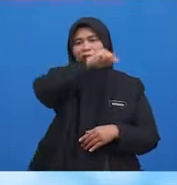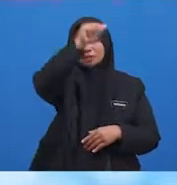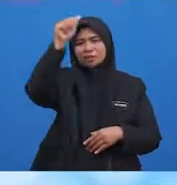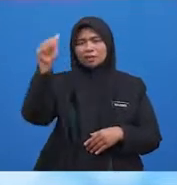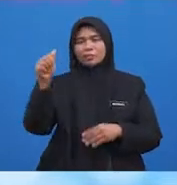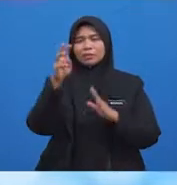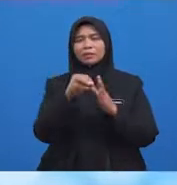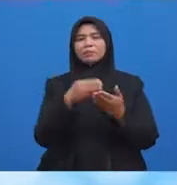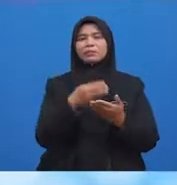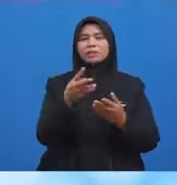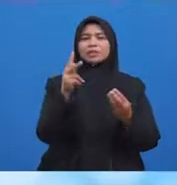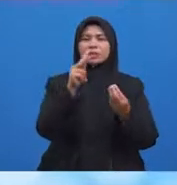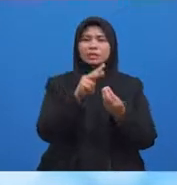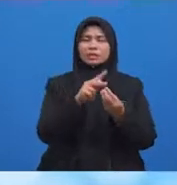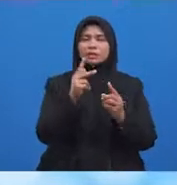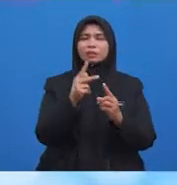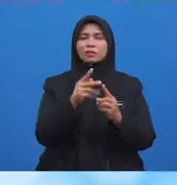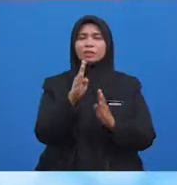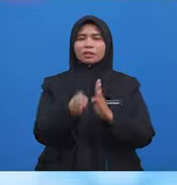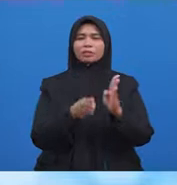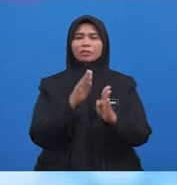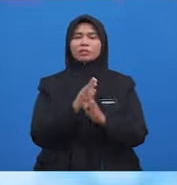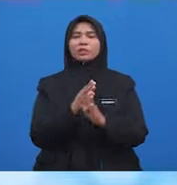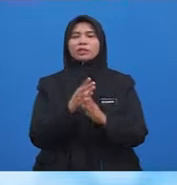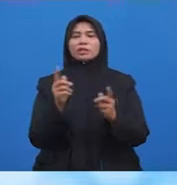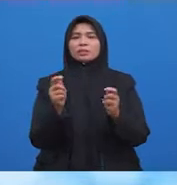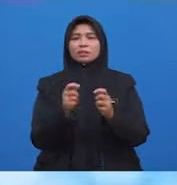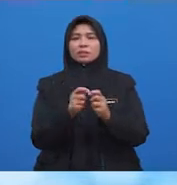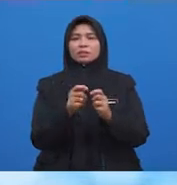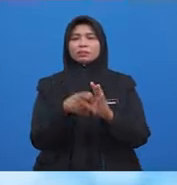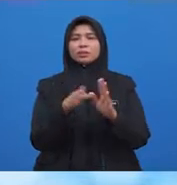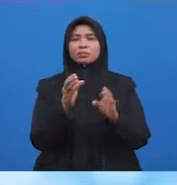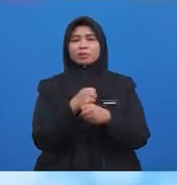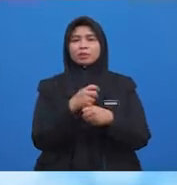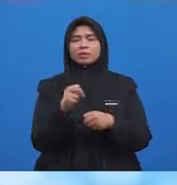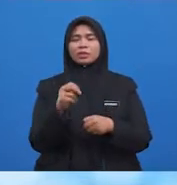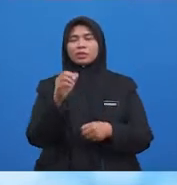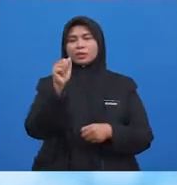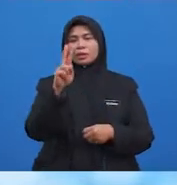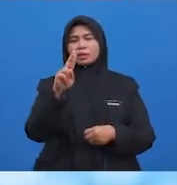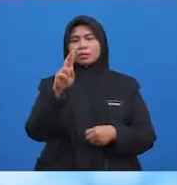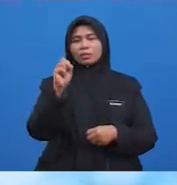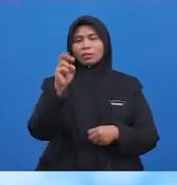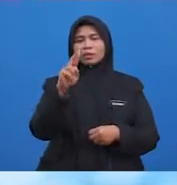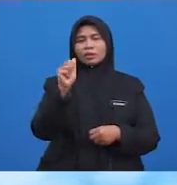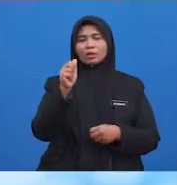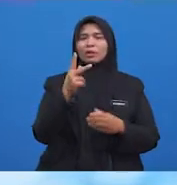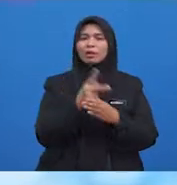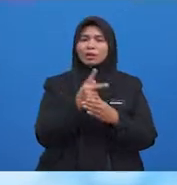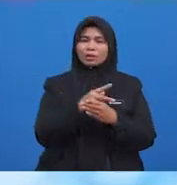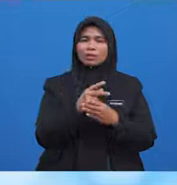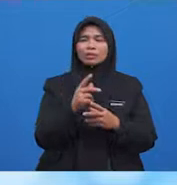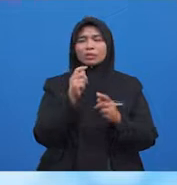selepas memberikan kesan kepada bumi seperti pembentukan Aurora dan